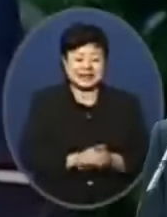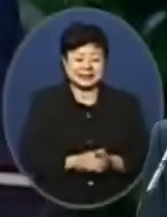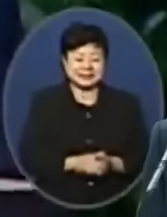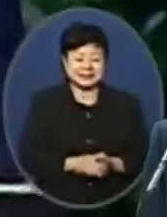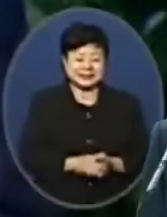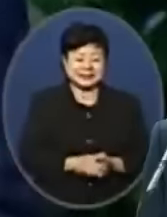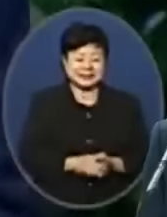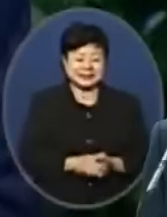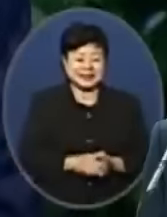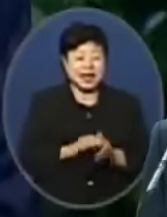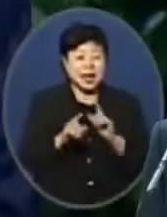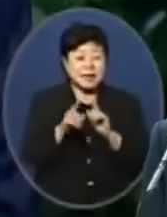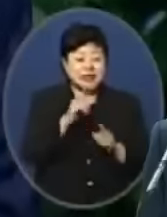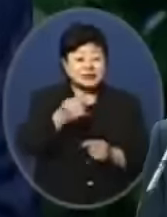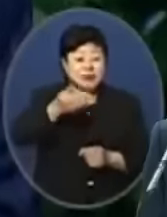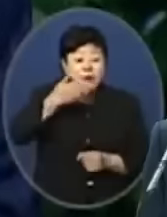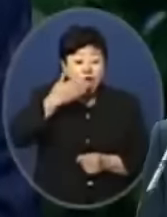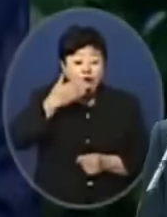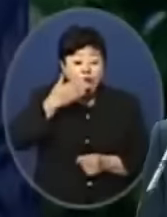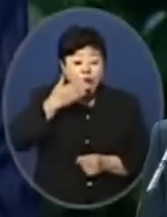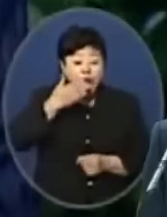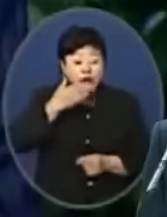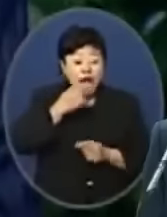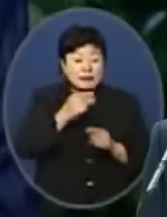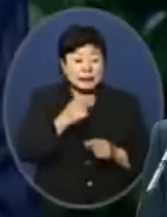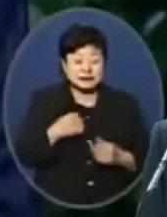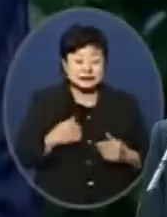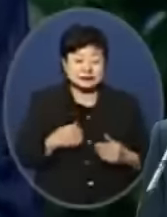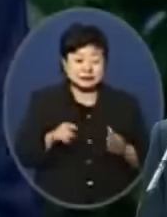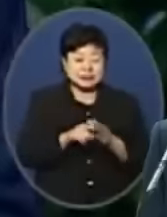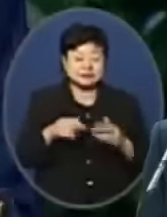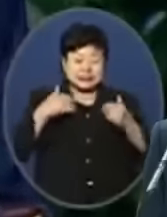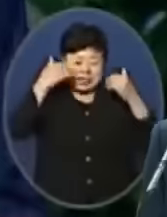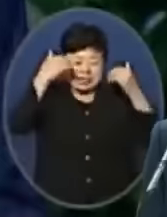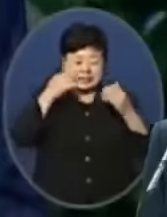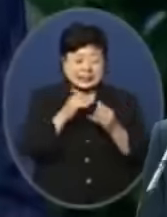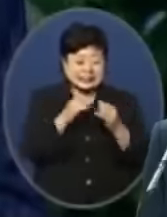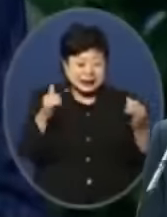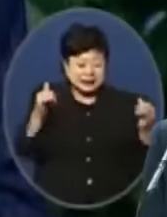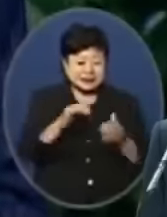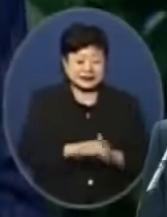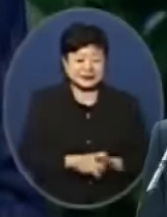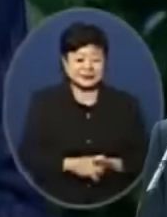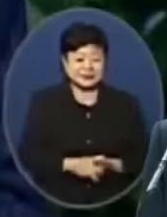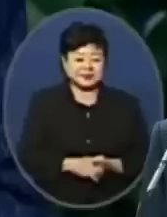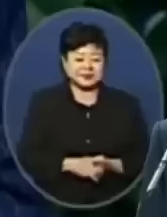것입니다. 말씀을 먹어야 믿음이 자라는 것입니다. 사람들은